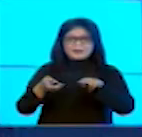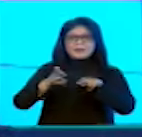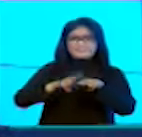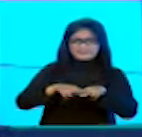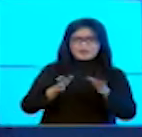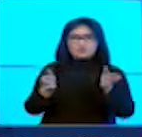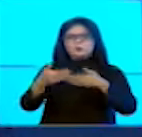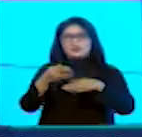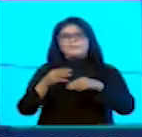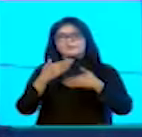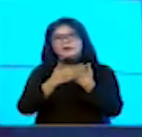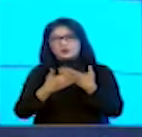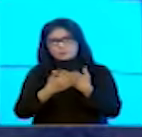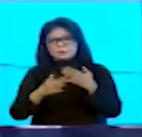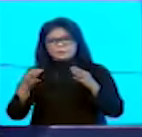Kebidanan.